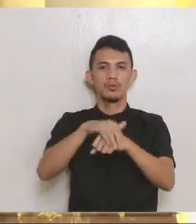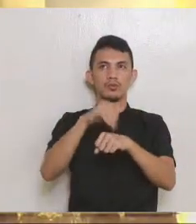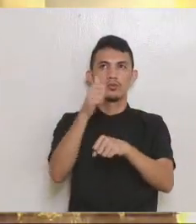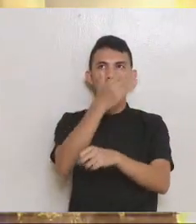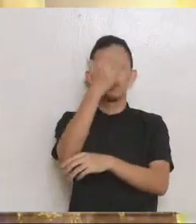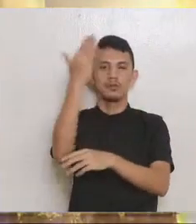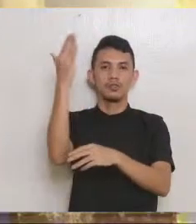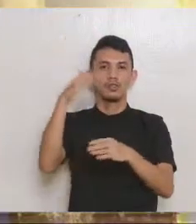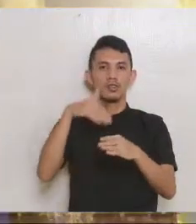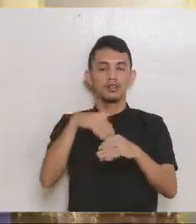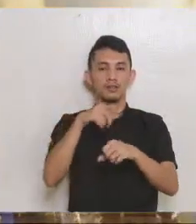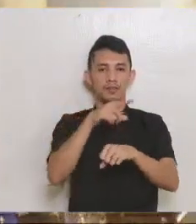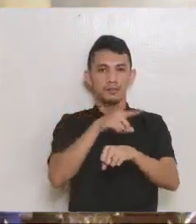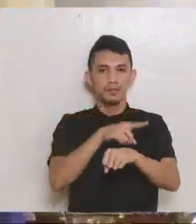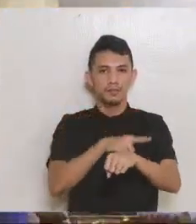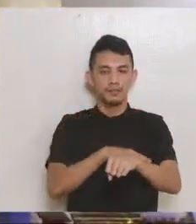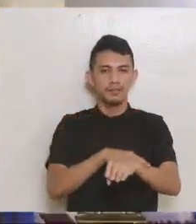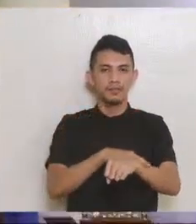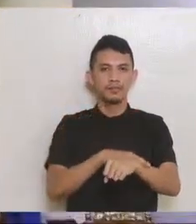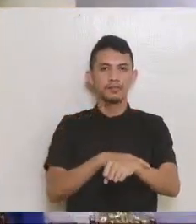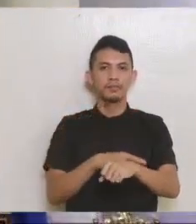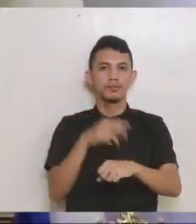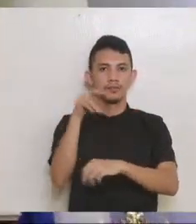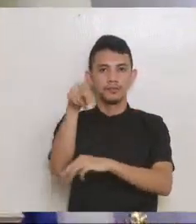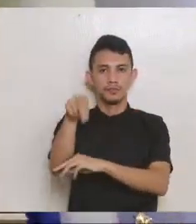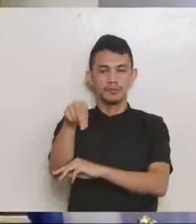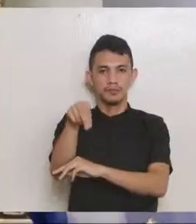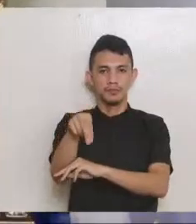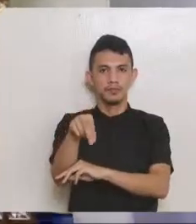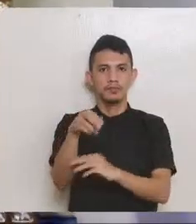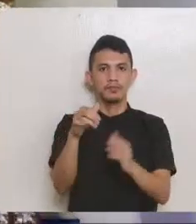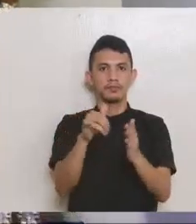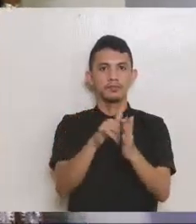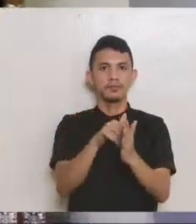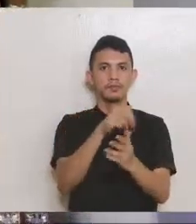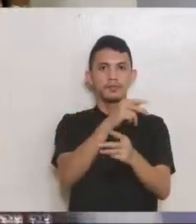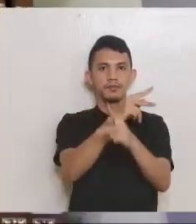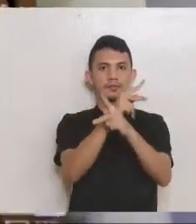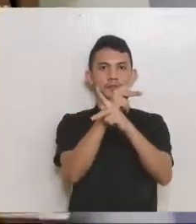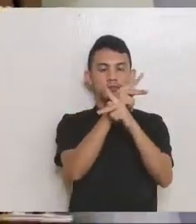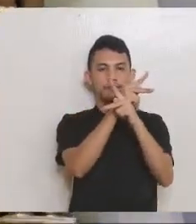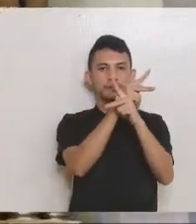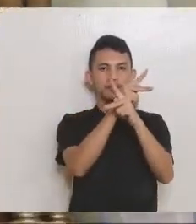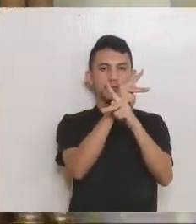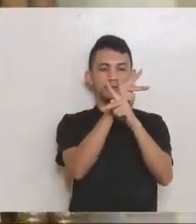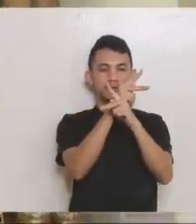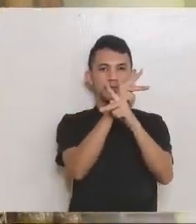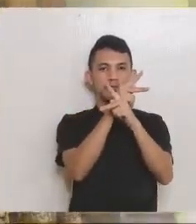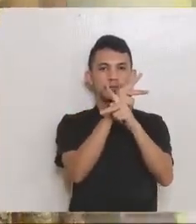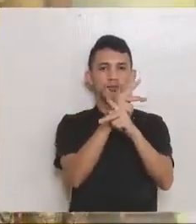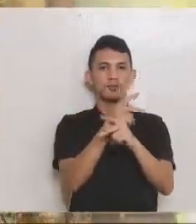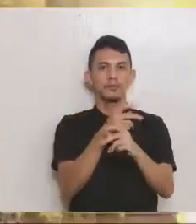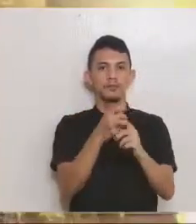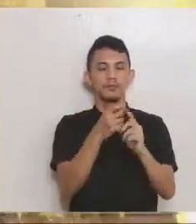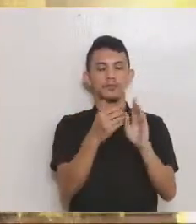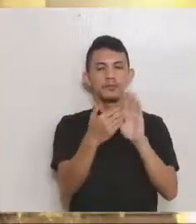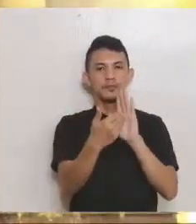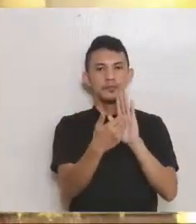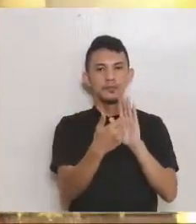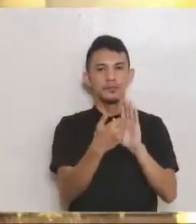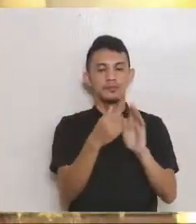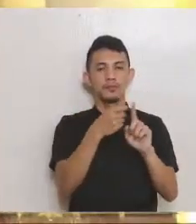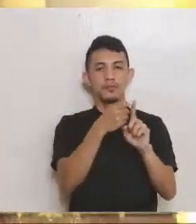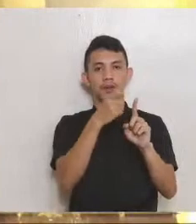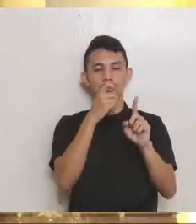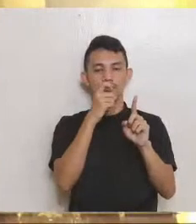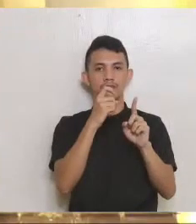ni ining panahon sa among panginahanglan. Nga unta mapanalipdan mo kami batok ni ining hulga sa